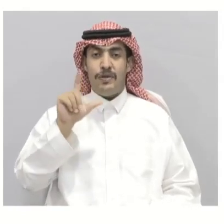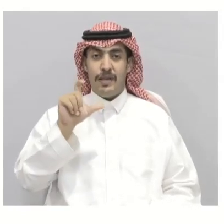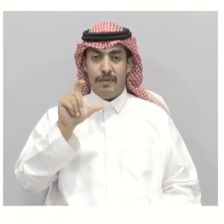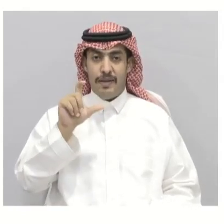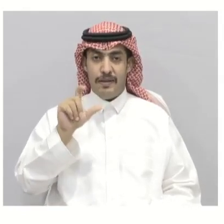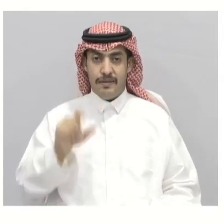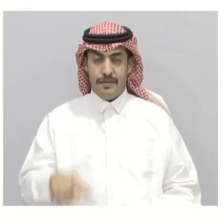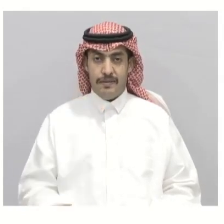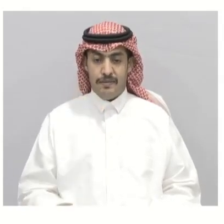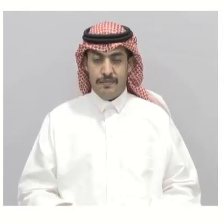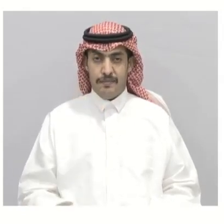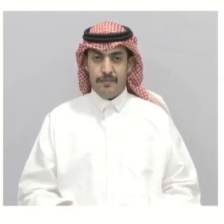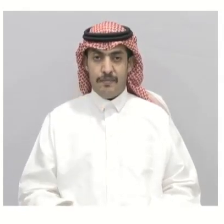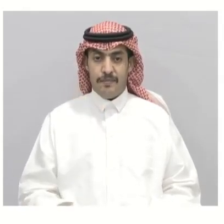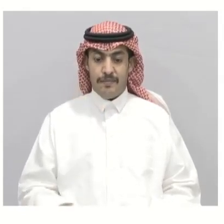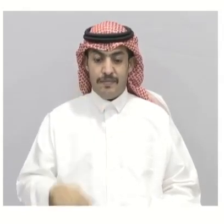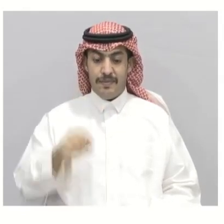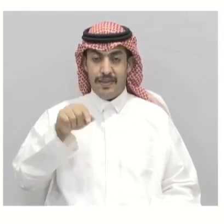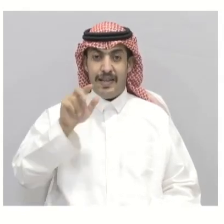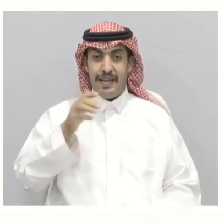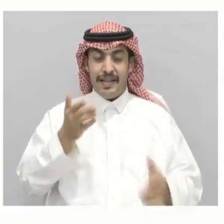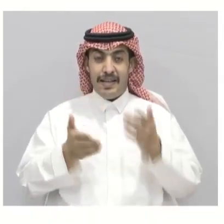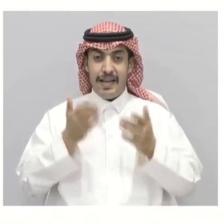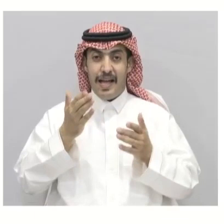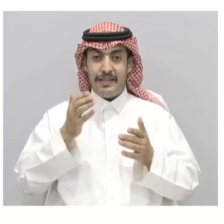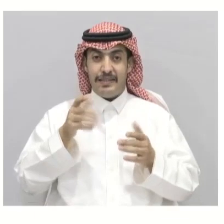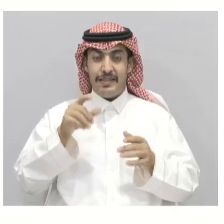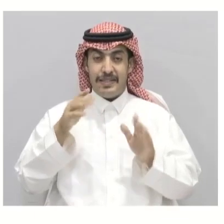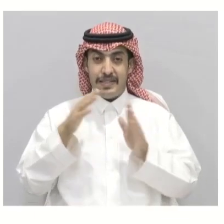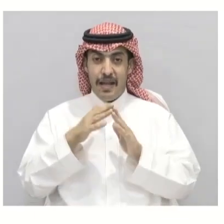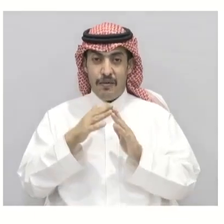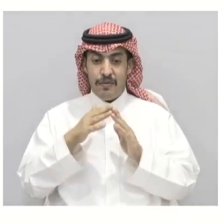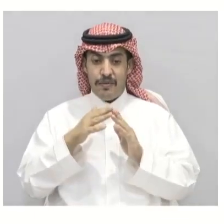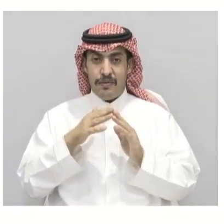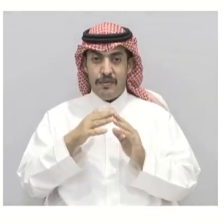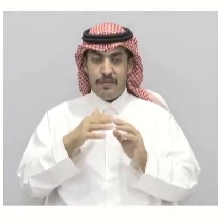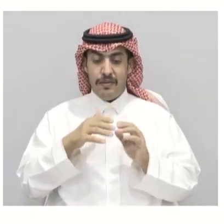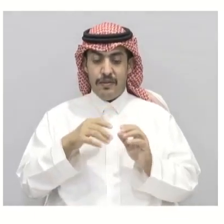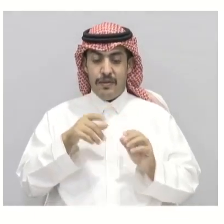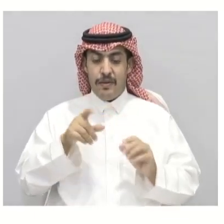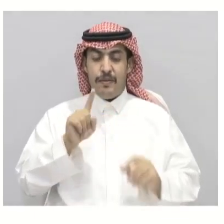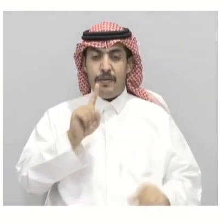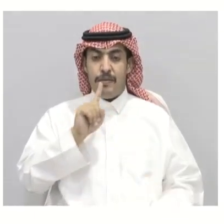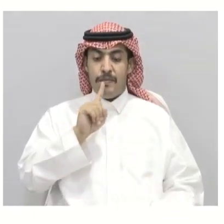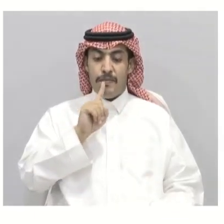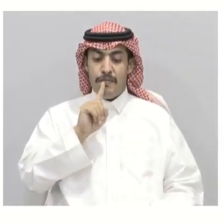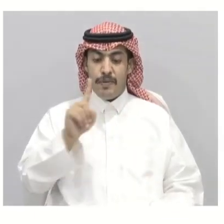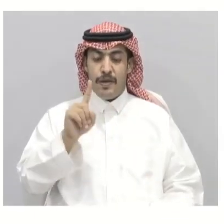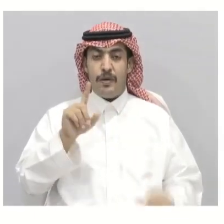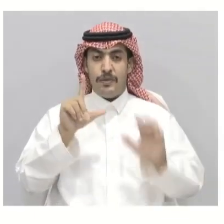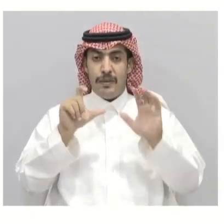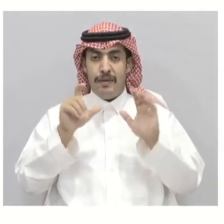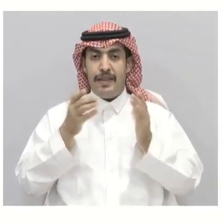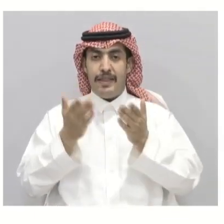وبذلك ساقول ان قياس هذه الزاويه هي مئه وسبعون